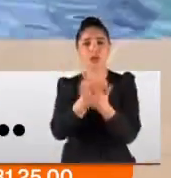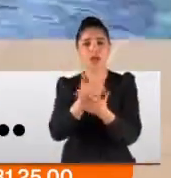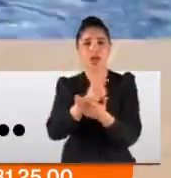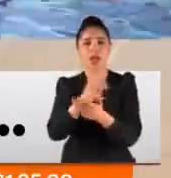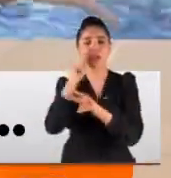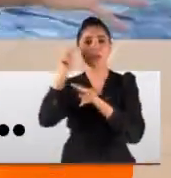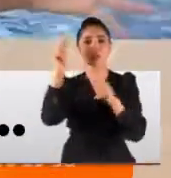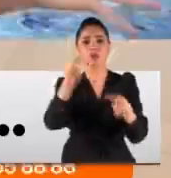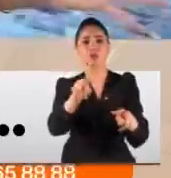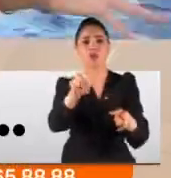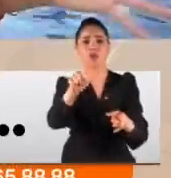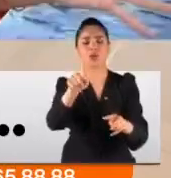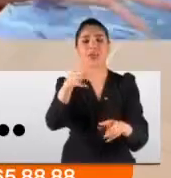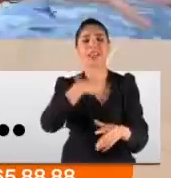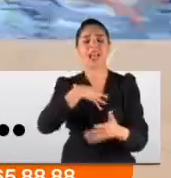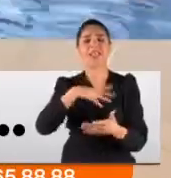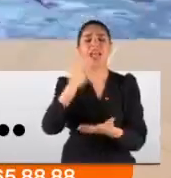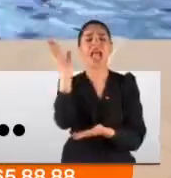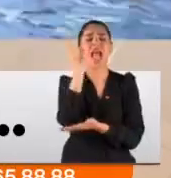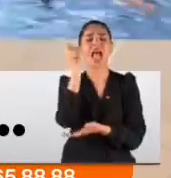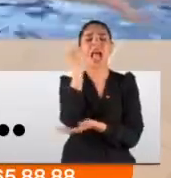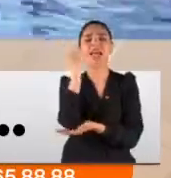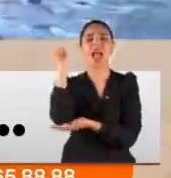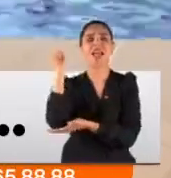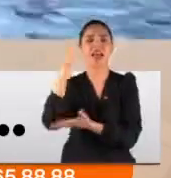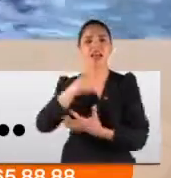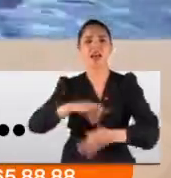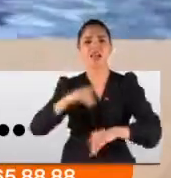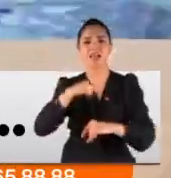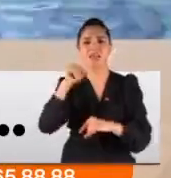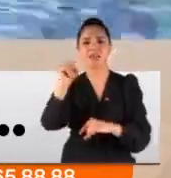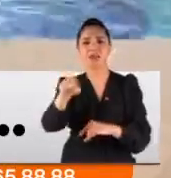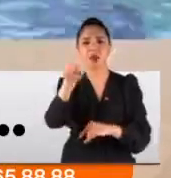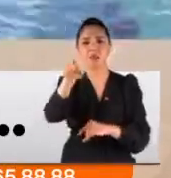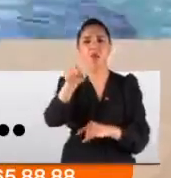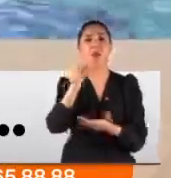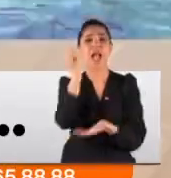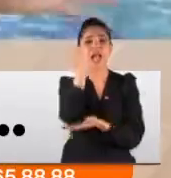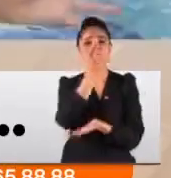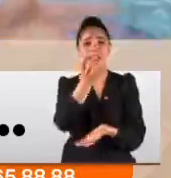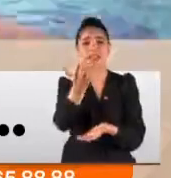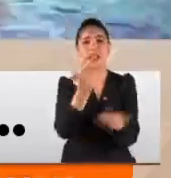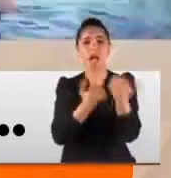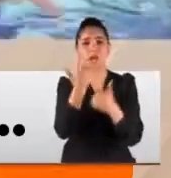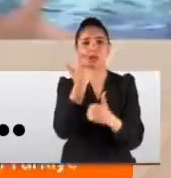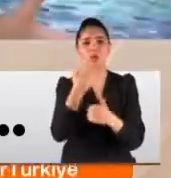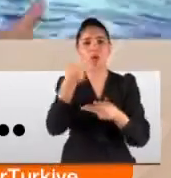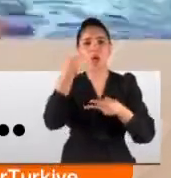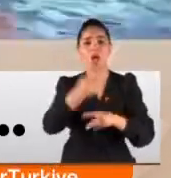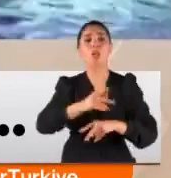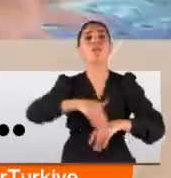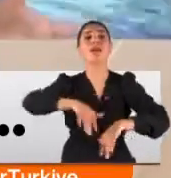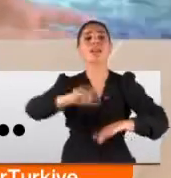anlarının bal mumundan heykelleri yapıldı. Aslında onlar bu aldıkları süs havuzundan aldıkları abdestle ölmekten